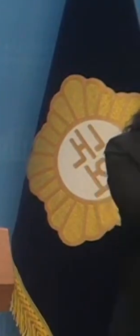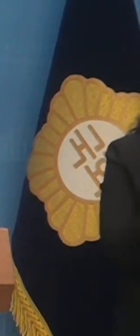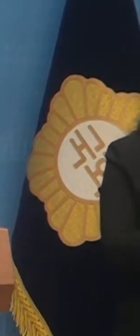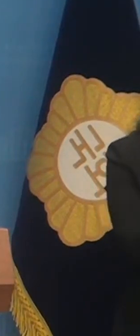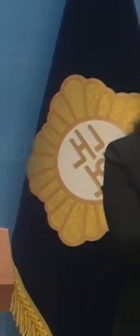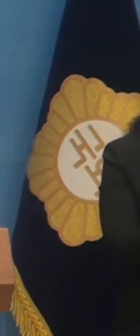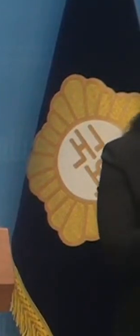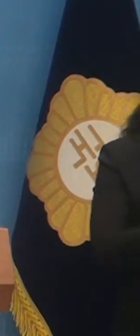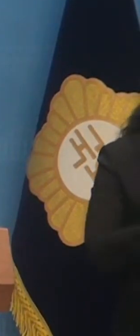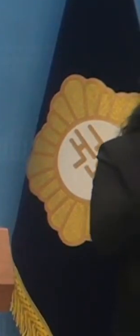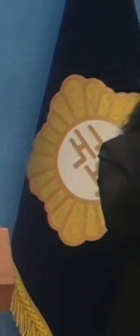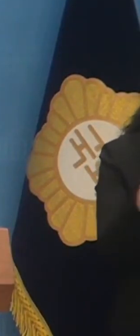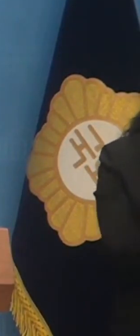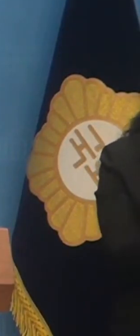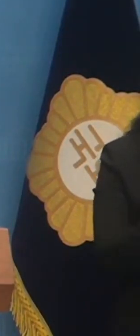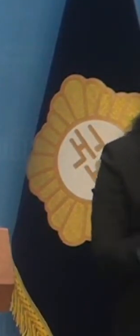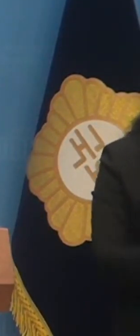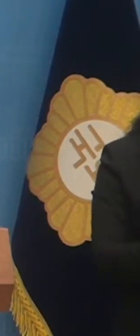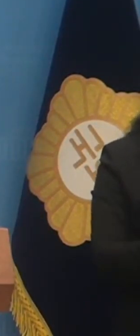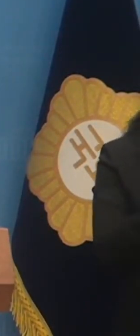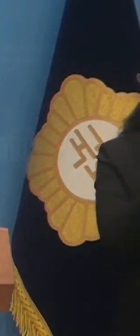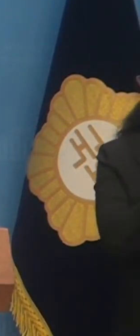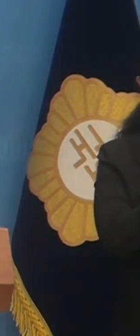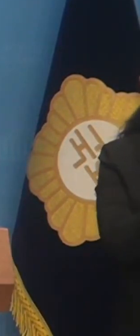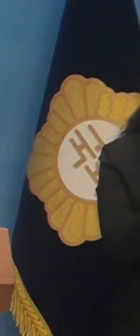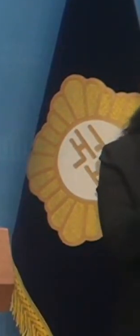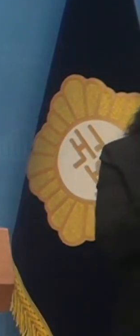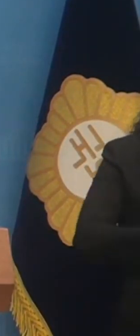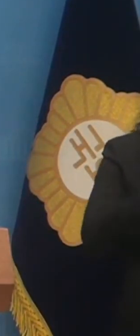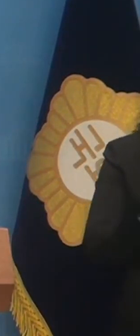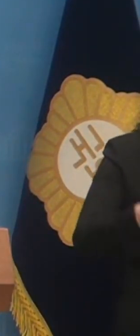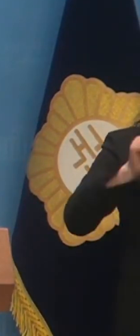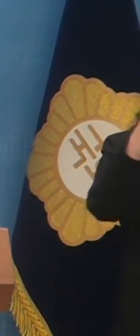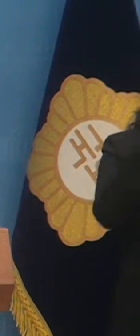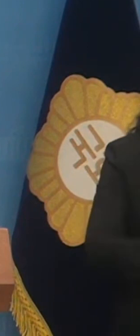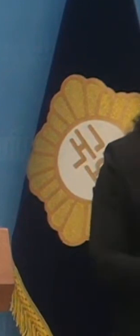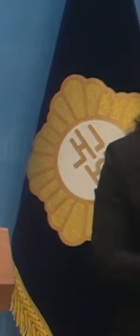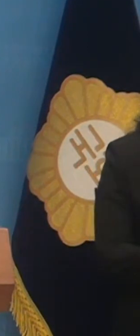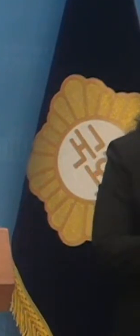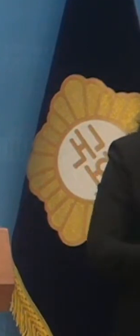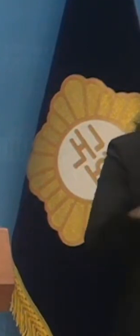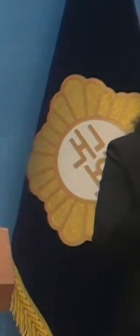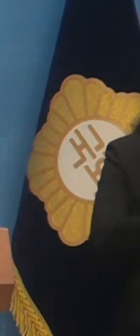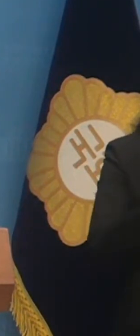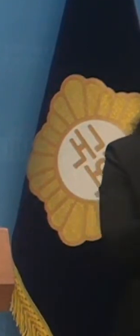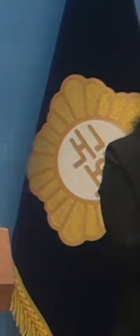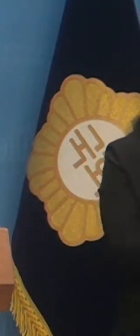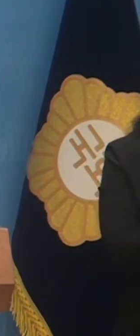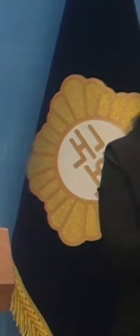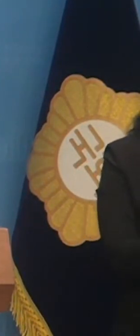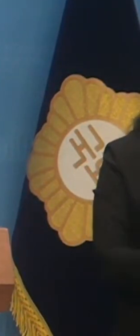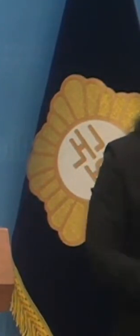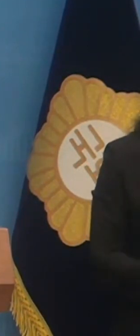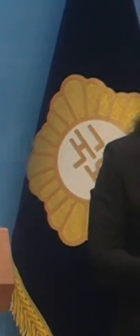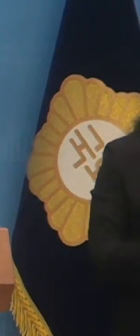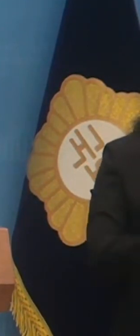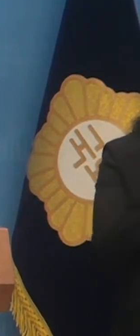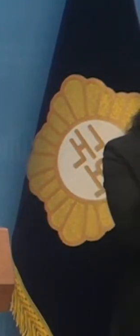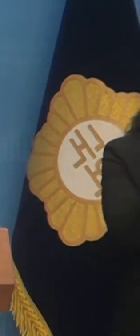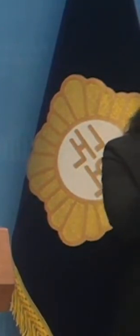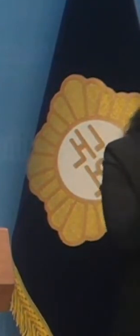명실상부한 대표 진보정당으로 당당히 우뚝 서겠습니다. 저는 사회 대개혁과 개헌을